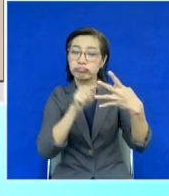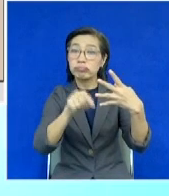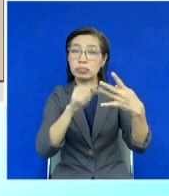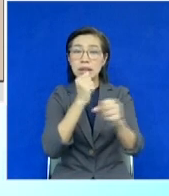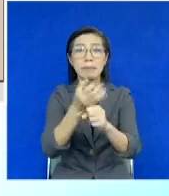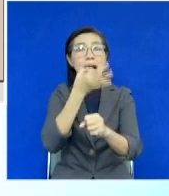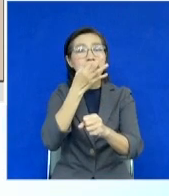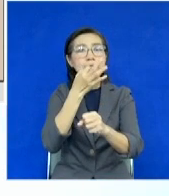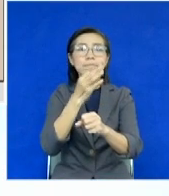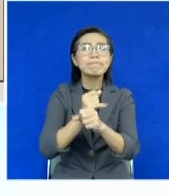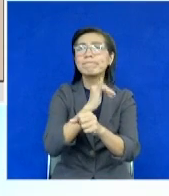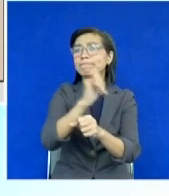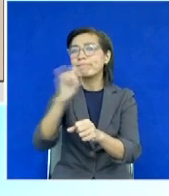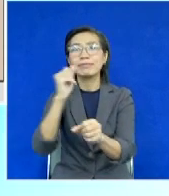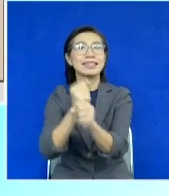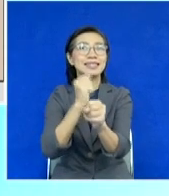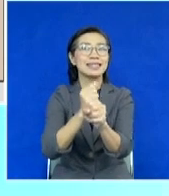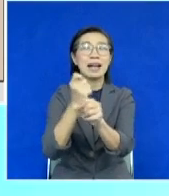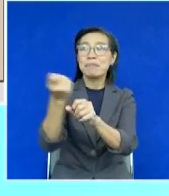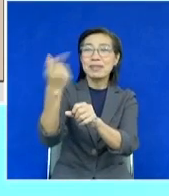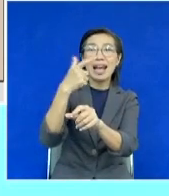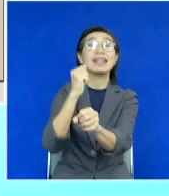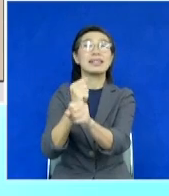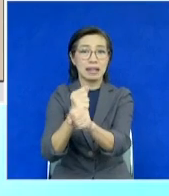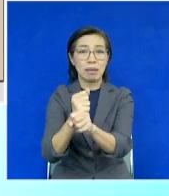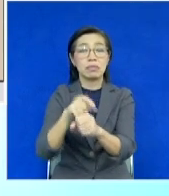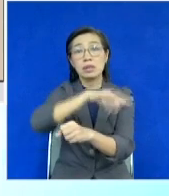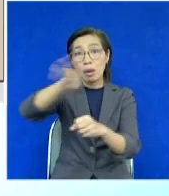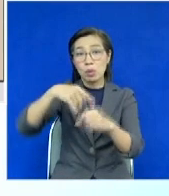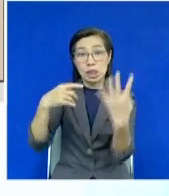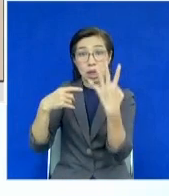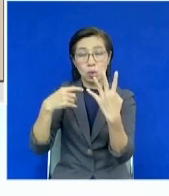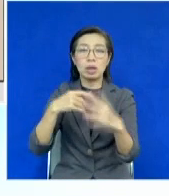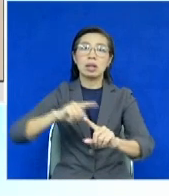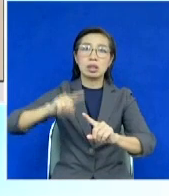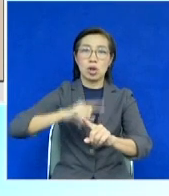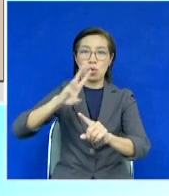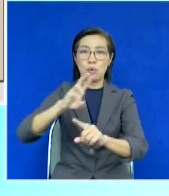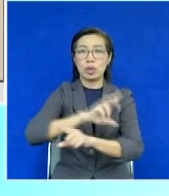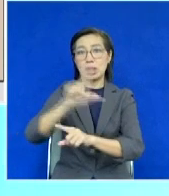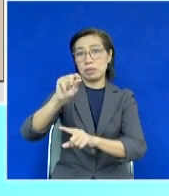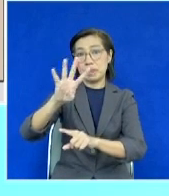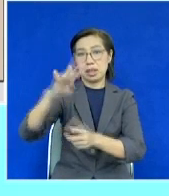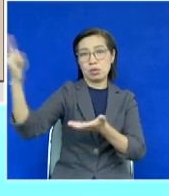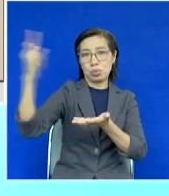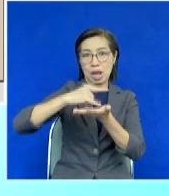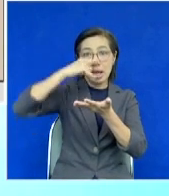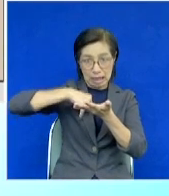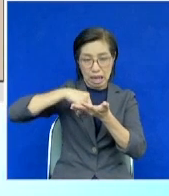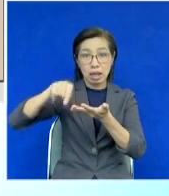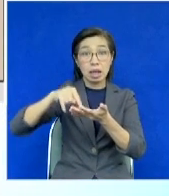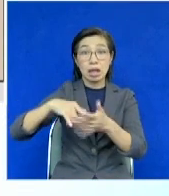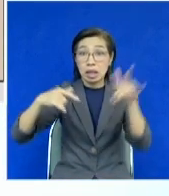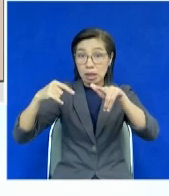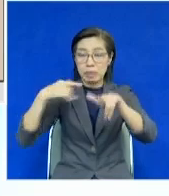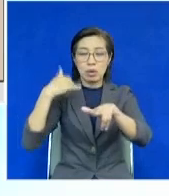พรับจ้างทั่วไปค่ะทั้ง4รายนี้ค่ะเดินทางมาถึงไทยในวันที่24มิถุนายนมีผู้โดยสารเดินทางมาด้